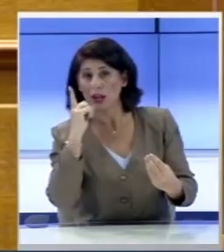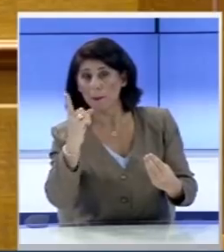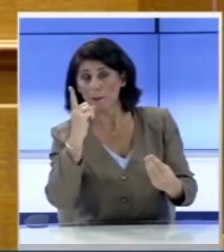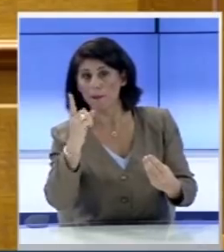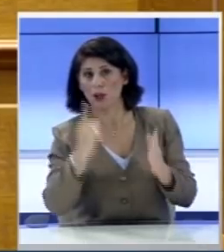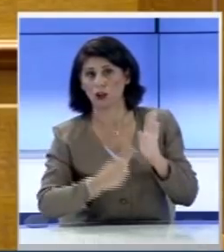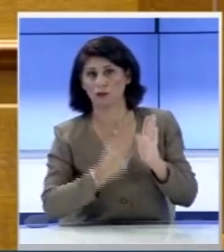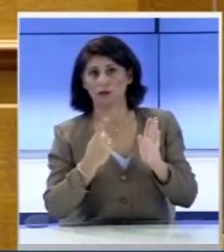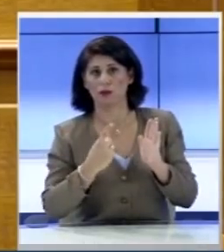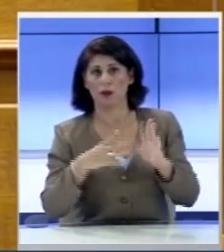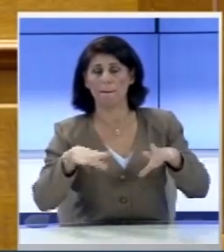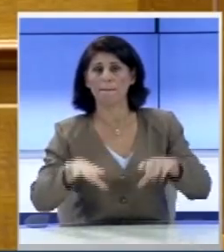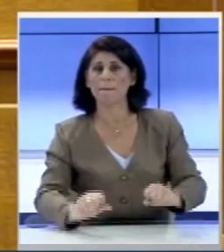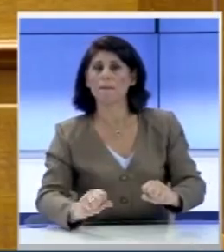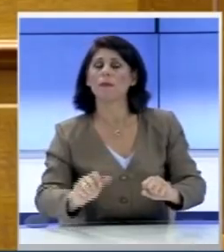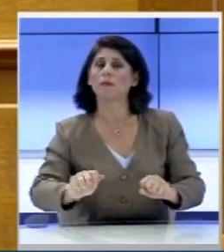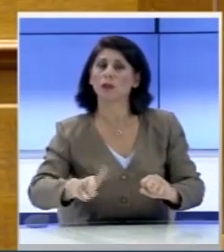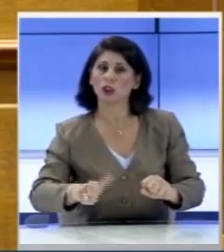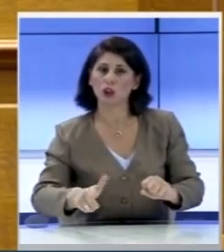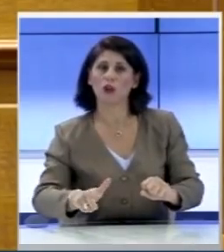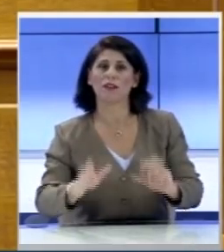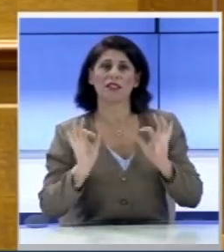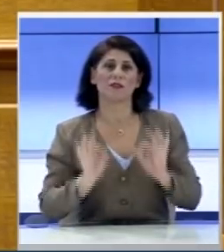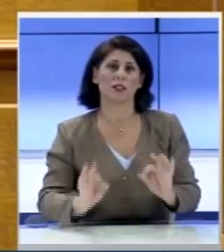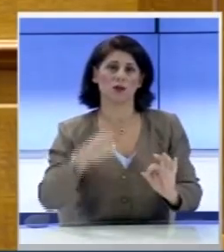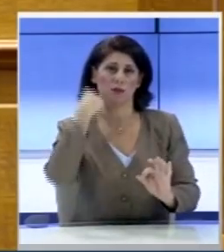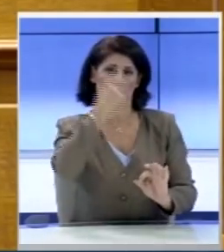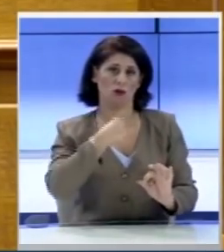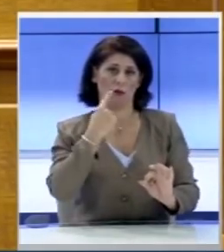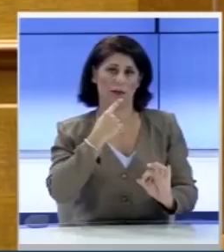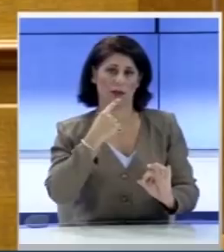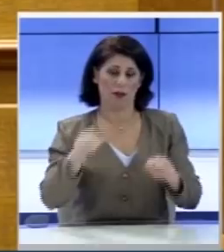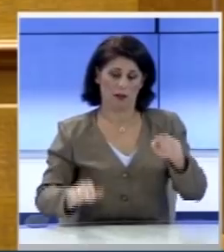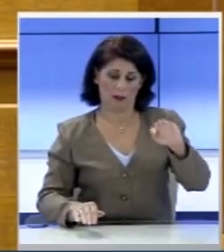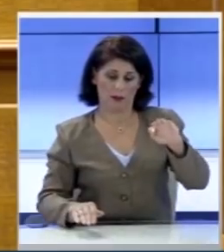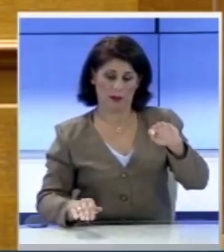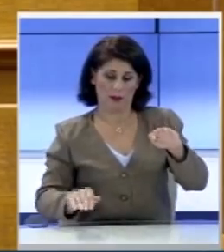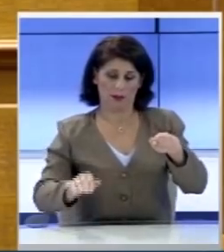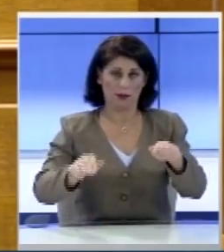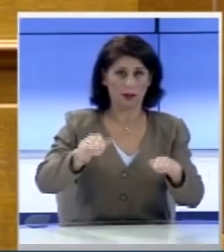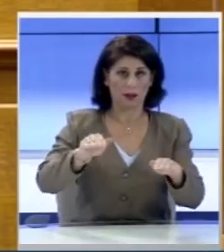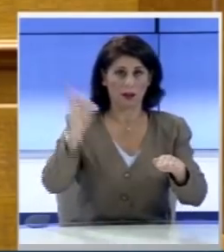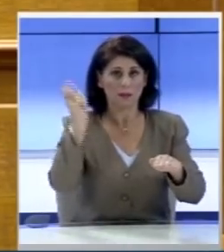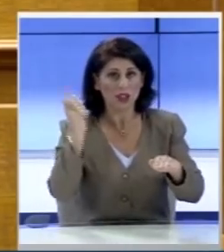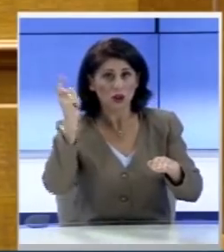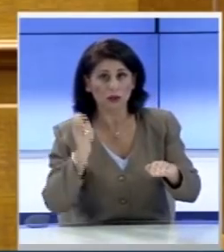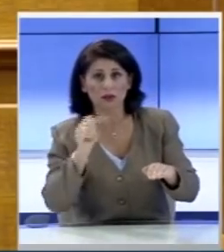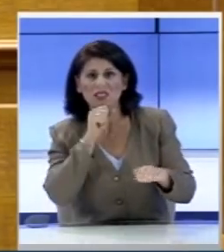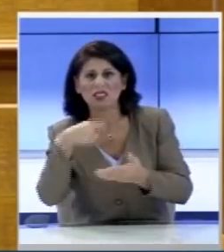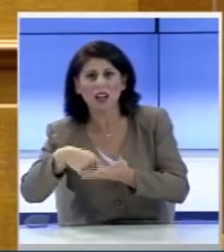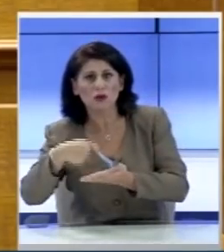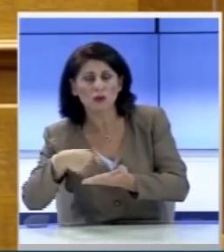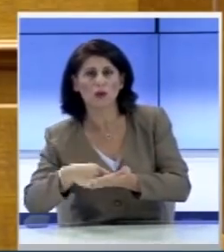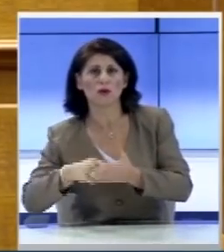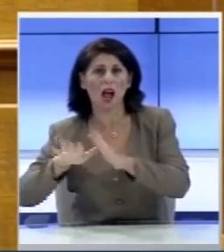φορά καθιερώνετε την πτώχευση φυσικού προσώπου, εξισώνοντας δηλαδή τους μισθωτούς, τους